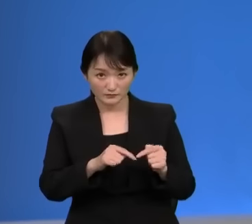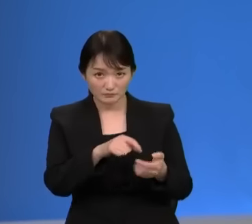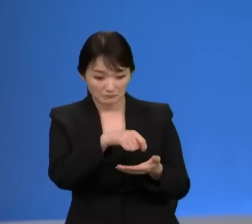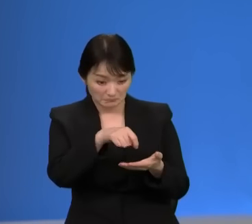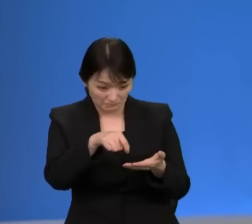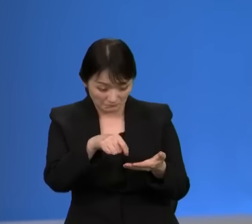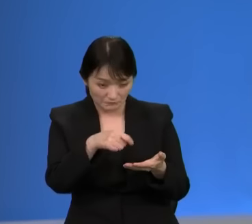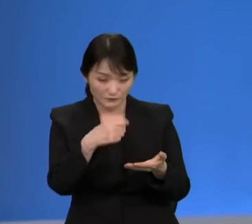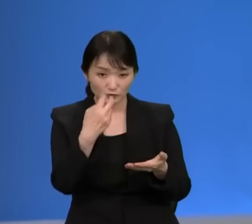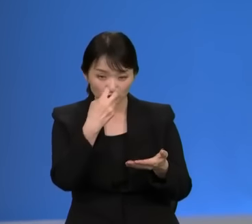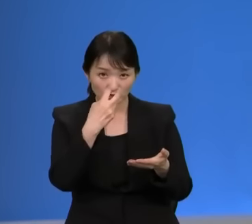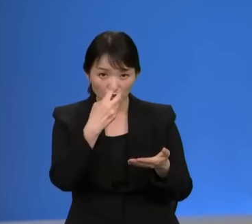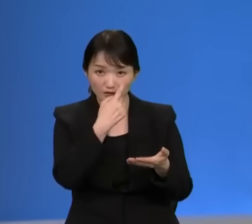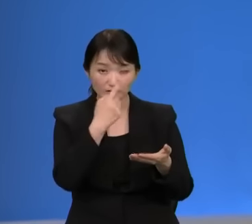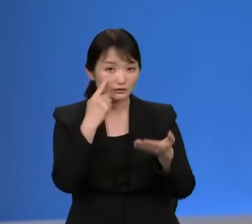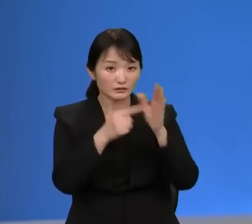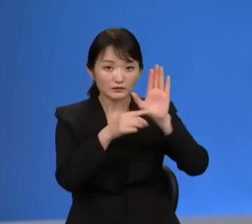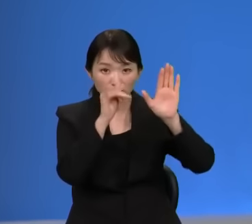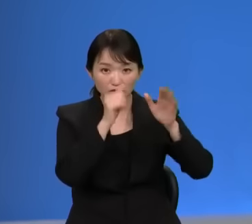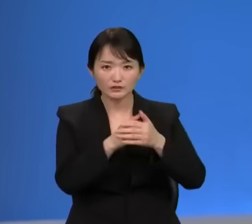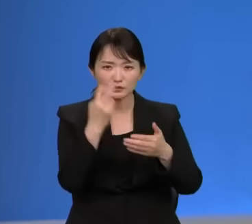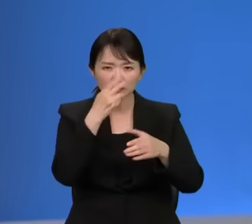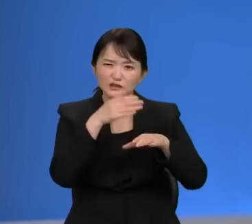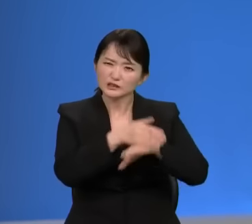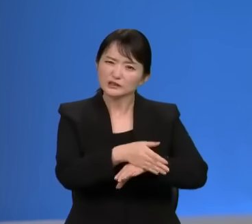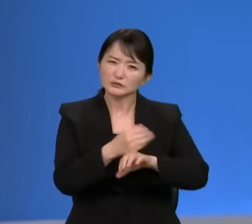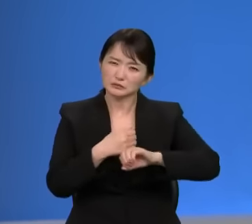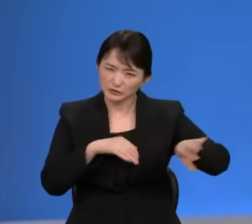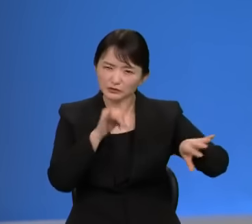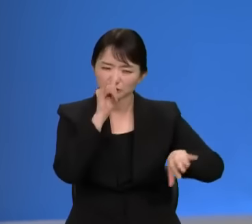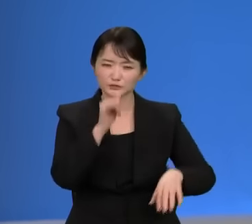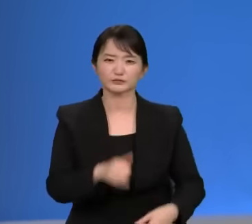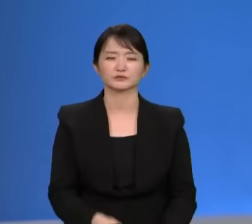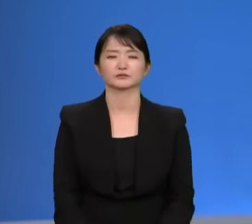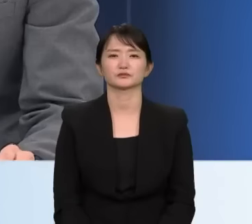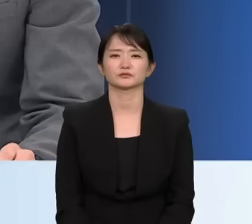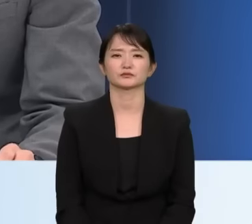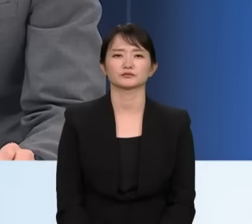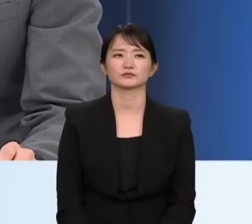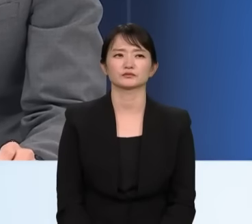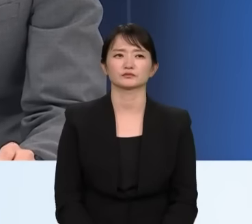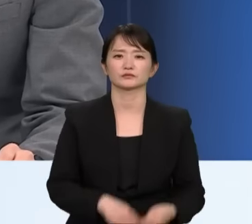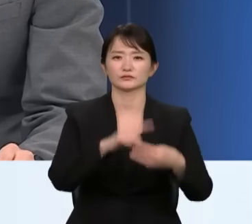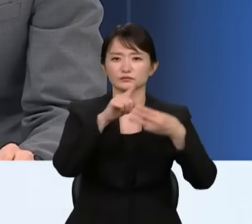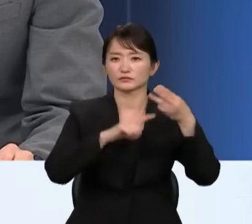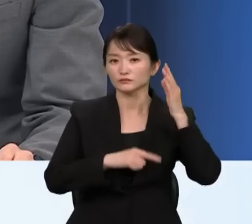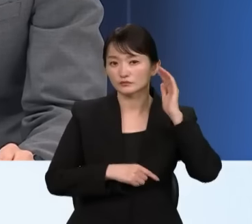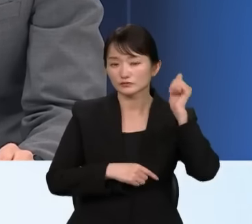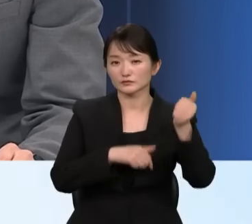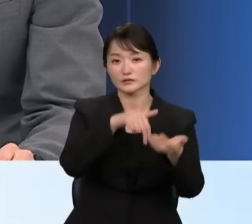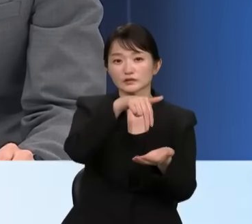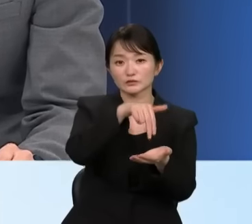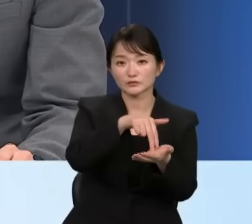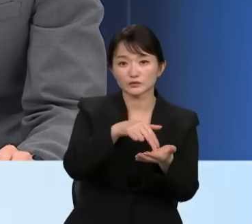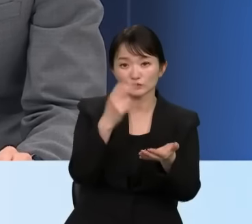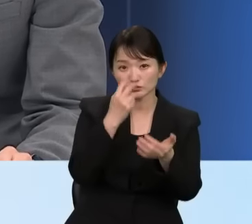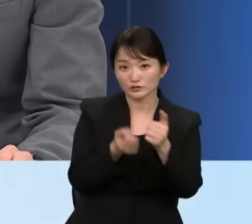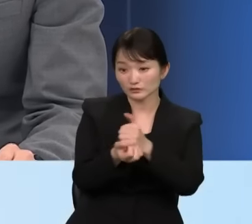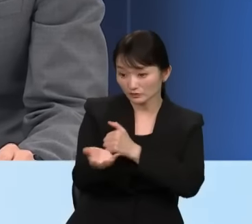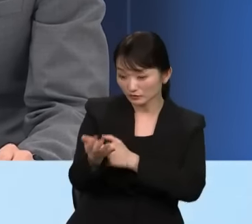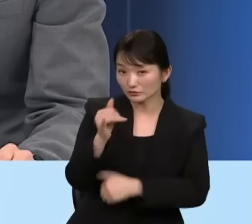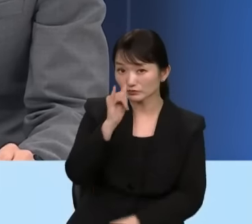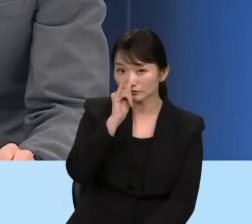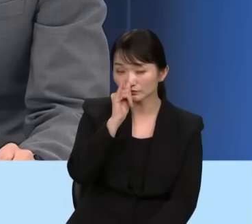있는데 만약에 수사가 늦어지면 폐기될 가능성도 있습니다네이 윤대 통령의 입장도 수사에 영향을 미칠 수 있는 거